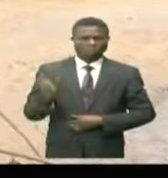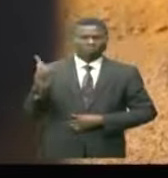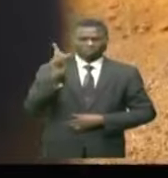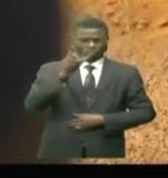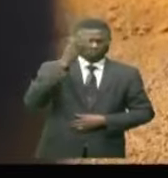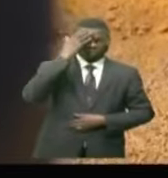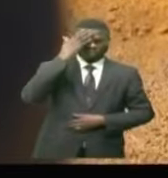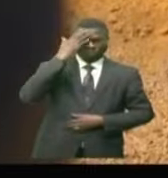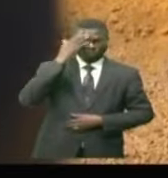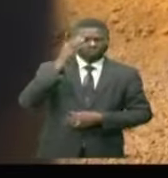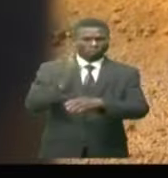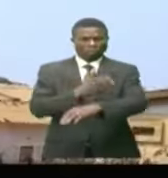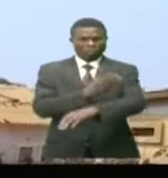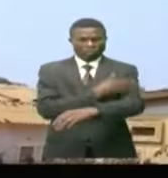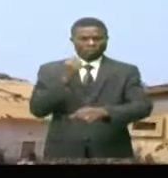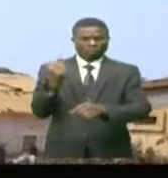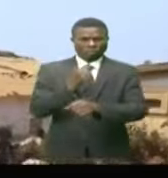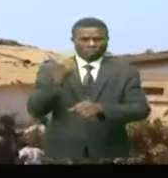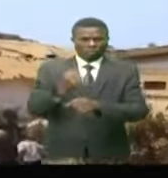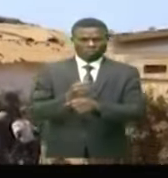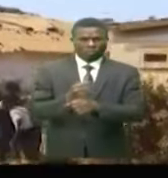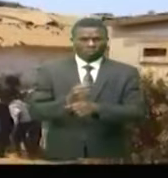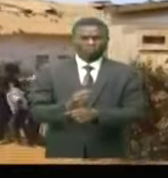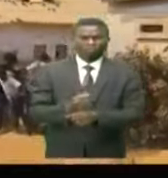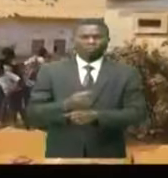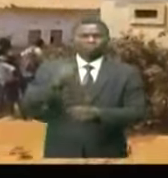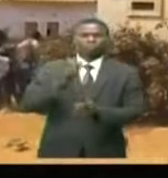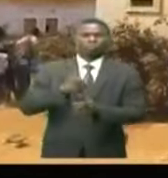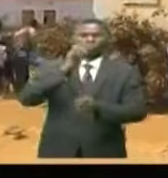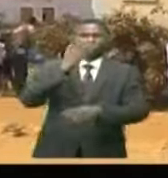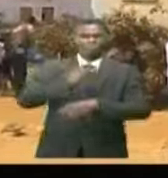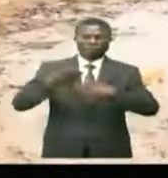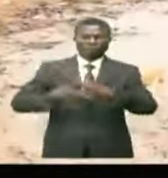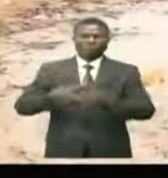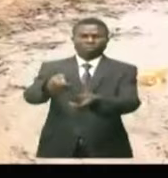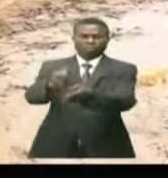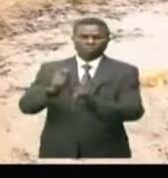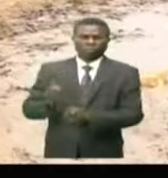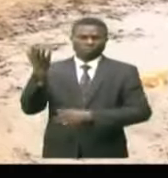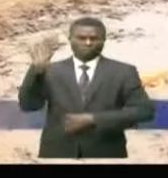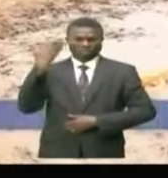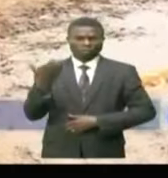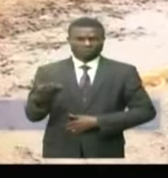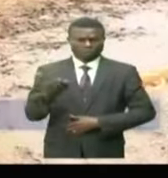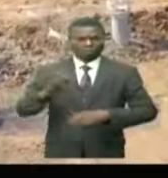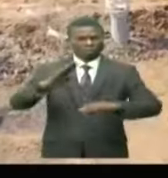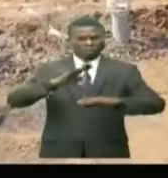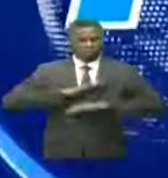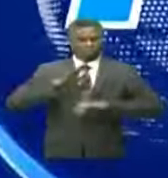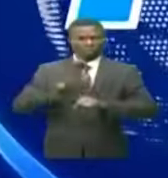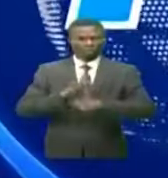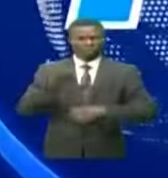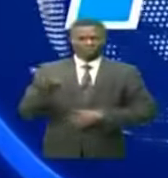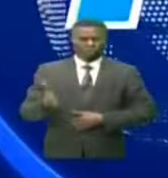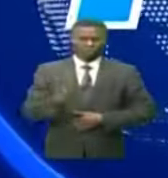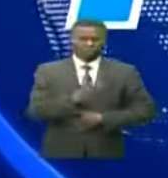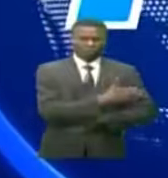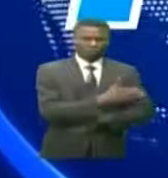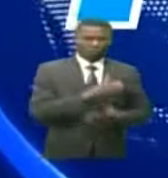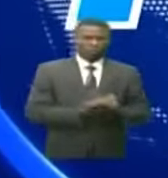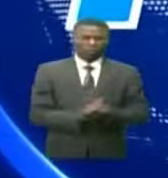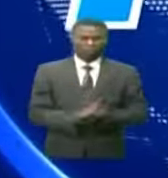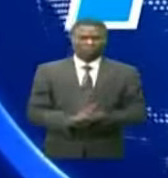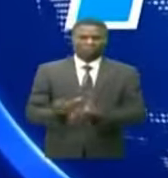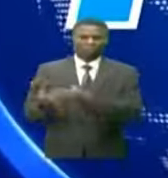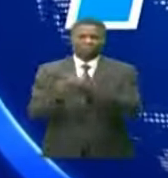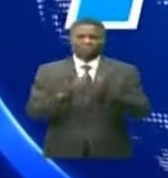compte de l'évolution des travaux de l'érection des 12 bornes fontaines sur une note de satisfaction. Et le